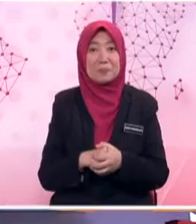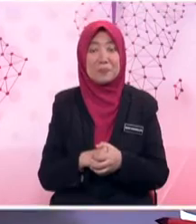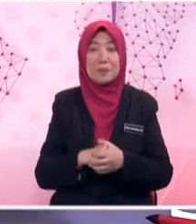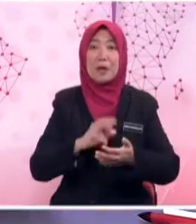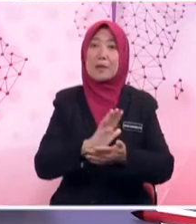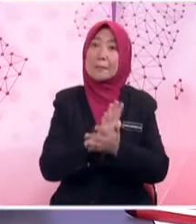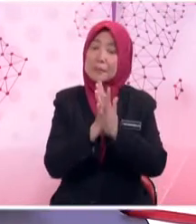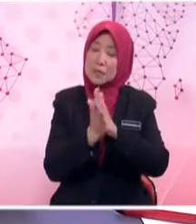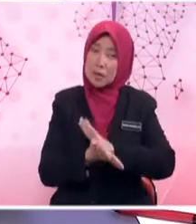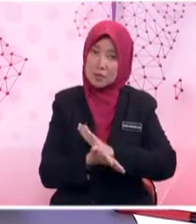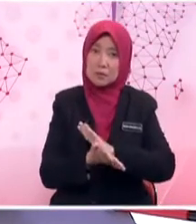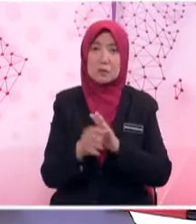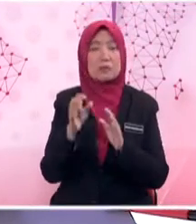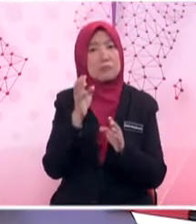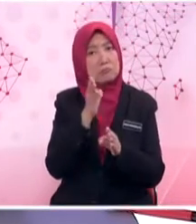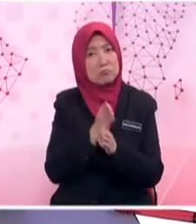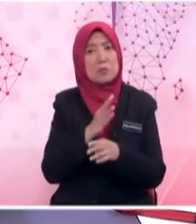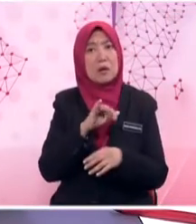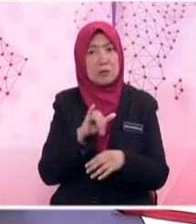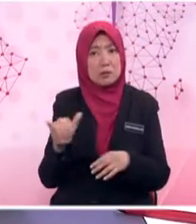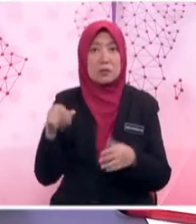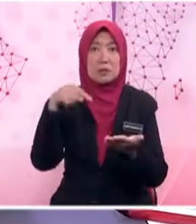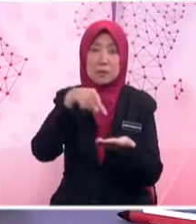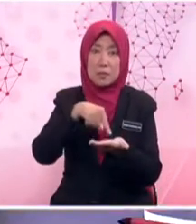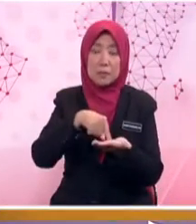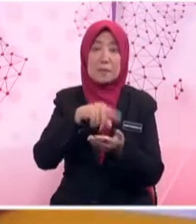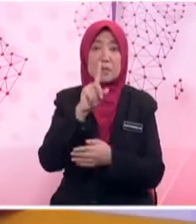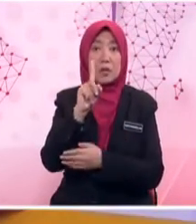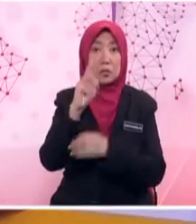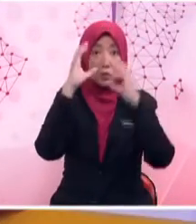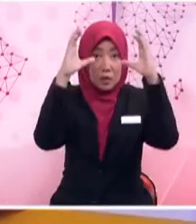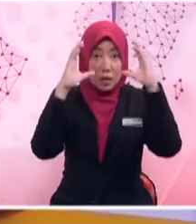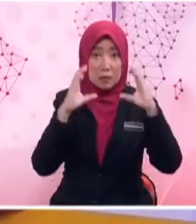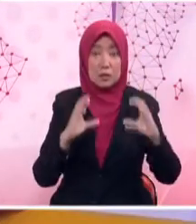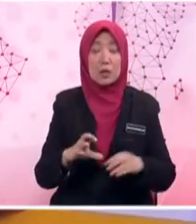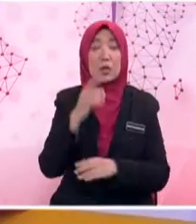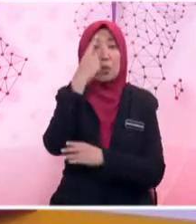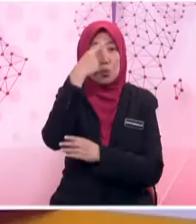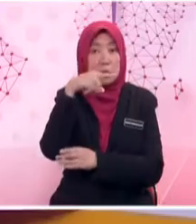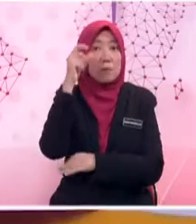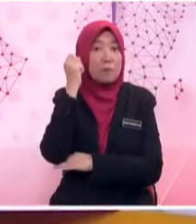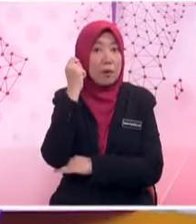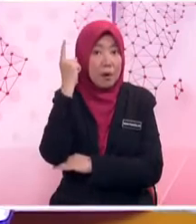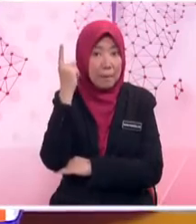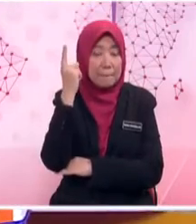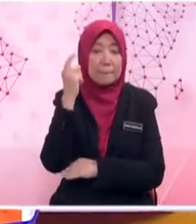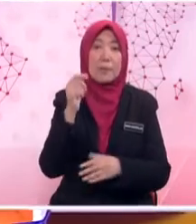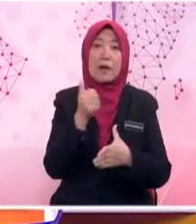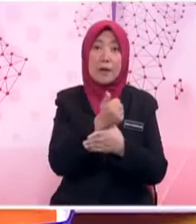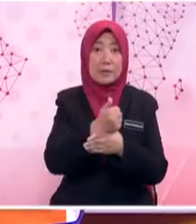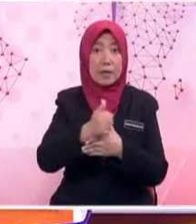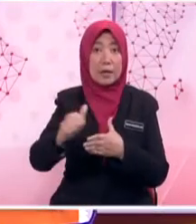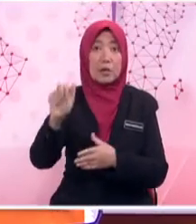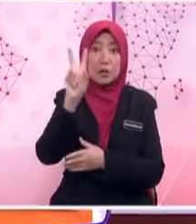Jadi sebenarnya ini pun salah satu cara juga ya, cikgu, untuk kita faham antara subjek dan